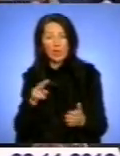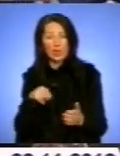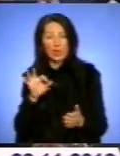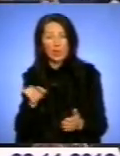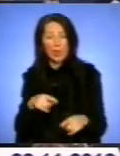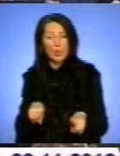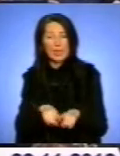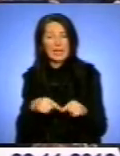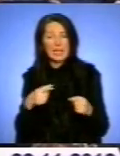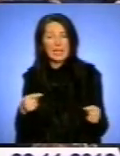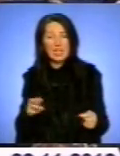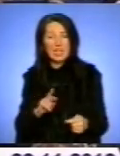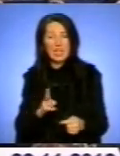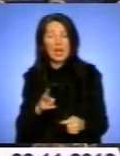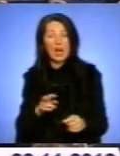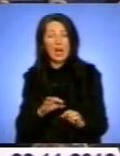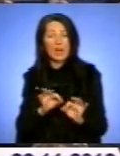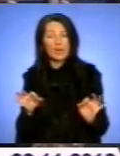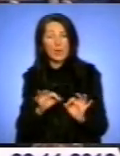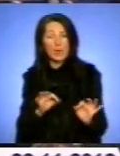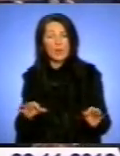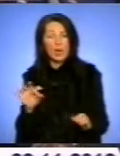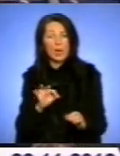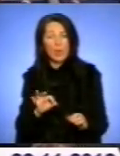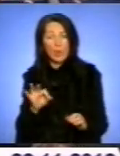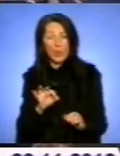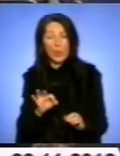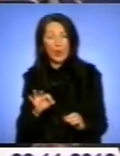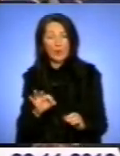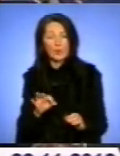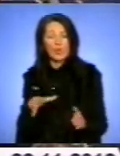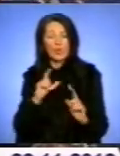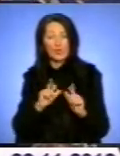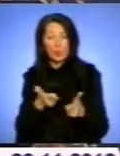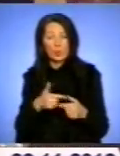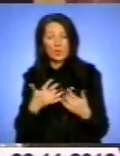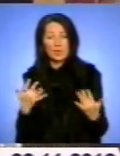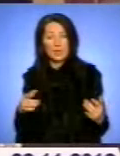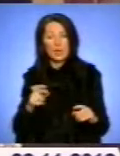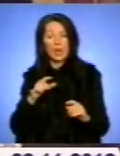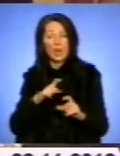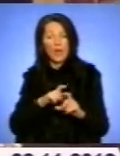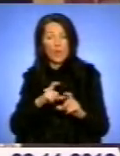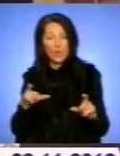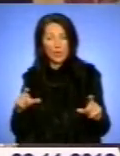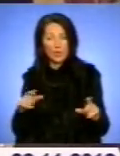таких речей, як інформації про, щодо вступу в різні вузи. 40 тисяч